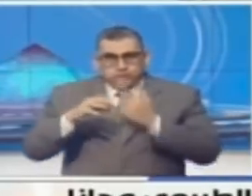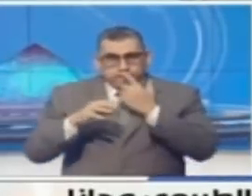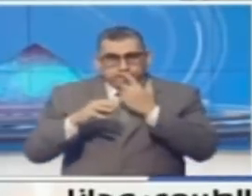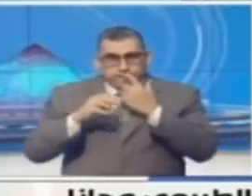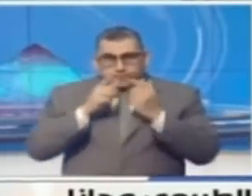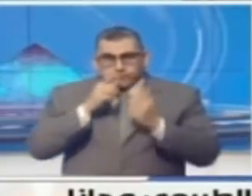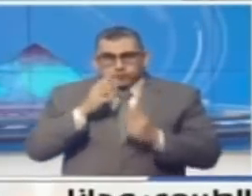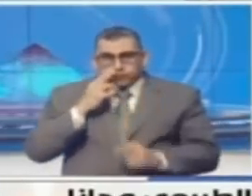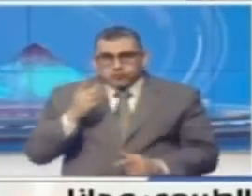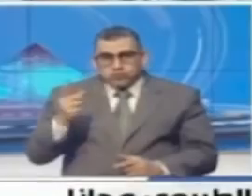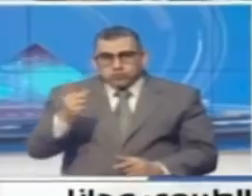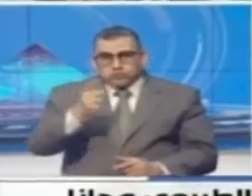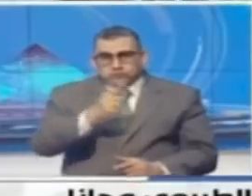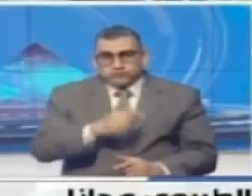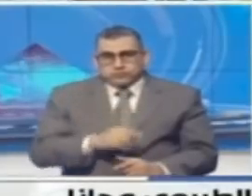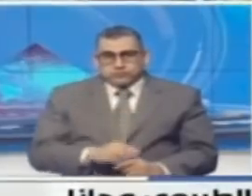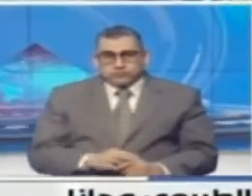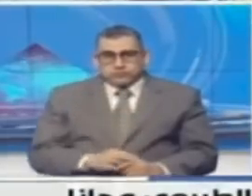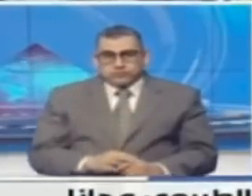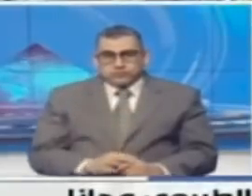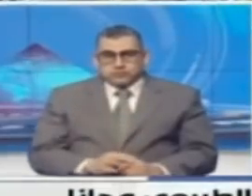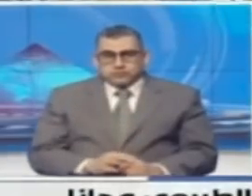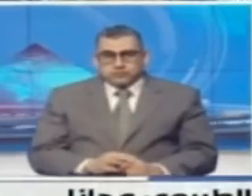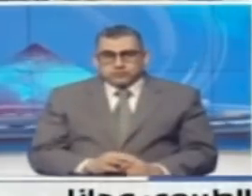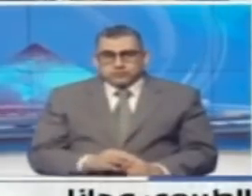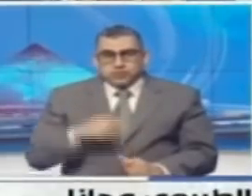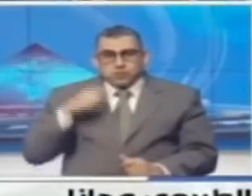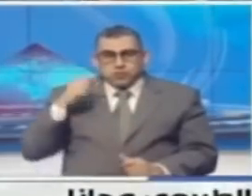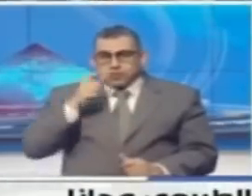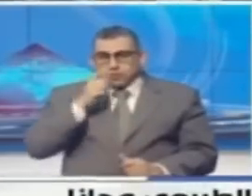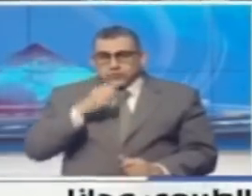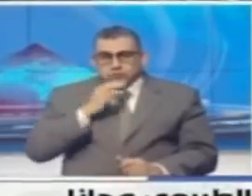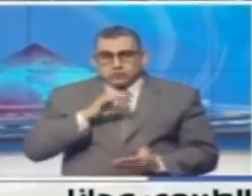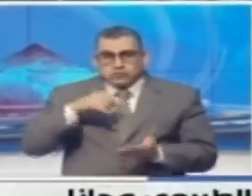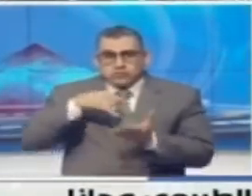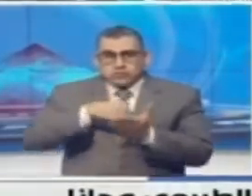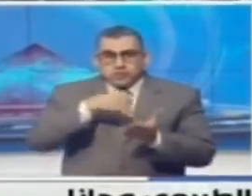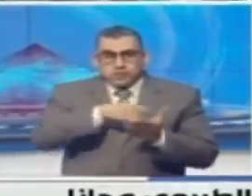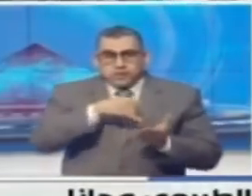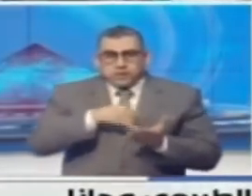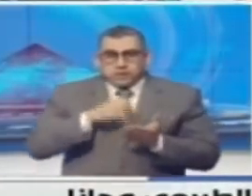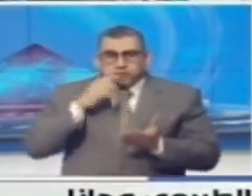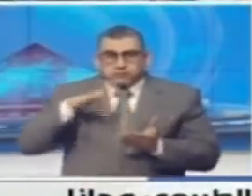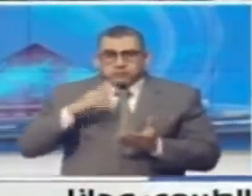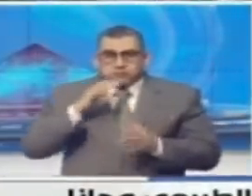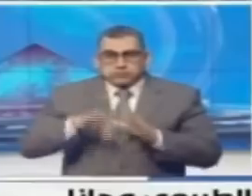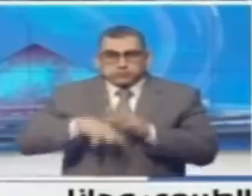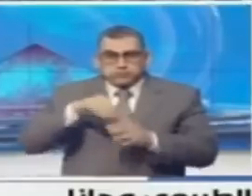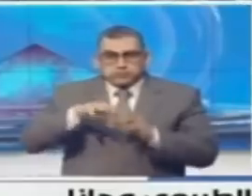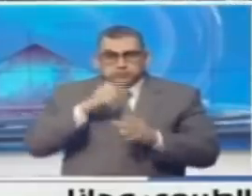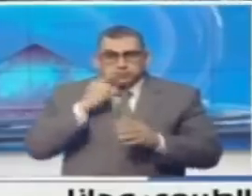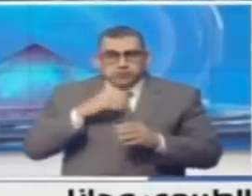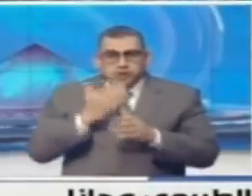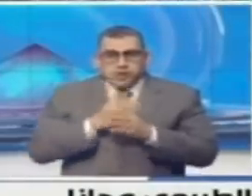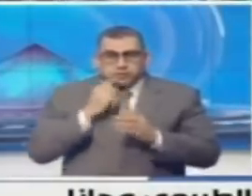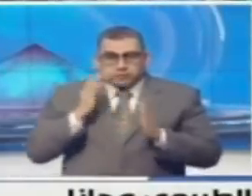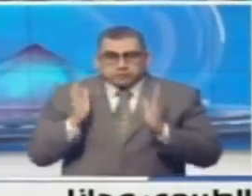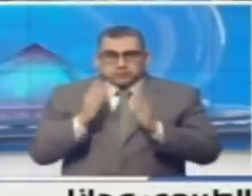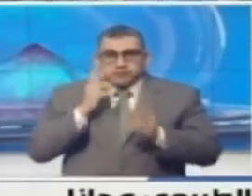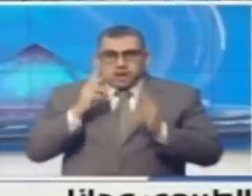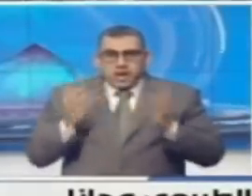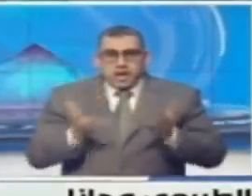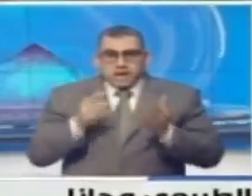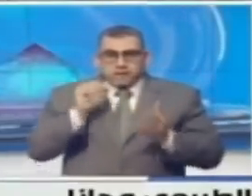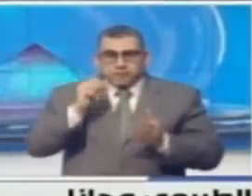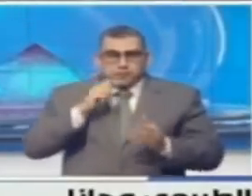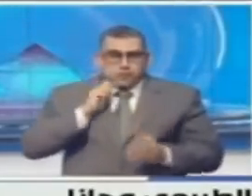قدامك كده شاكرينك. وقد قامت الوزارة بإعداد المراكز الفنية المخصصة لتلك المبادرة لمواكبة احتفالات